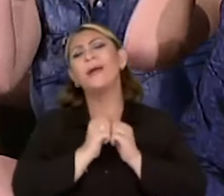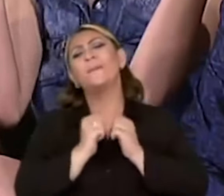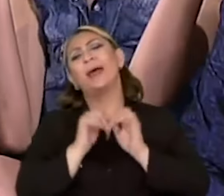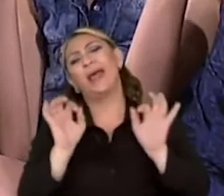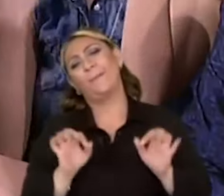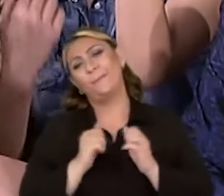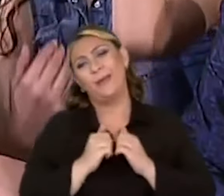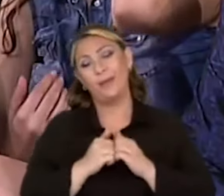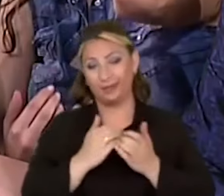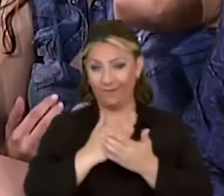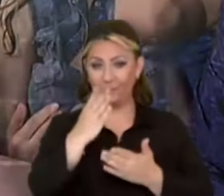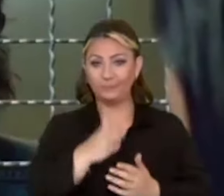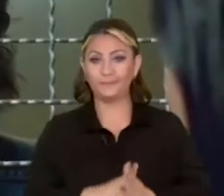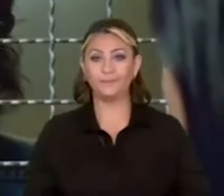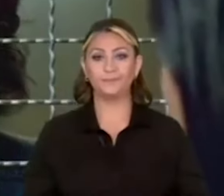Her zaman. Evet. Devam.